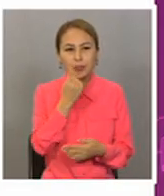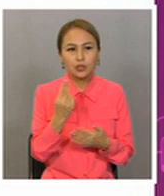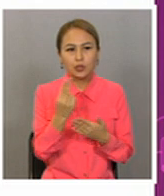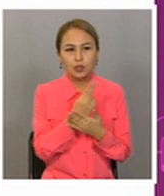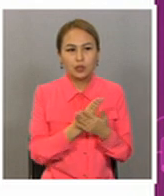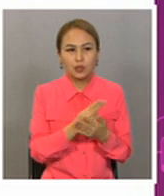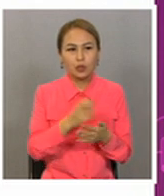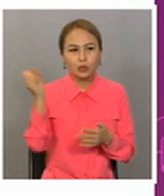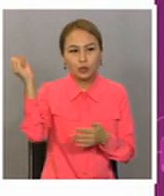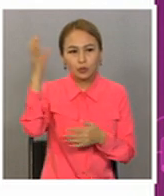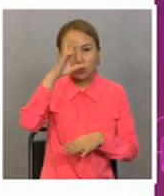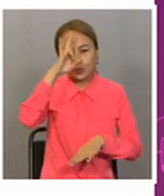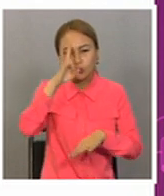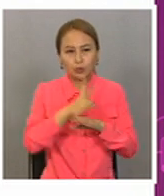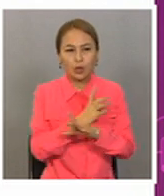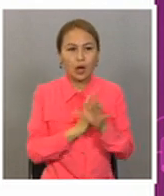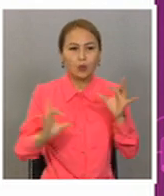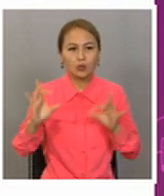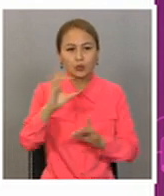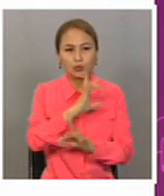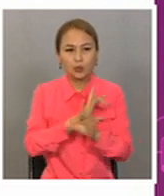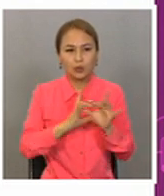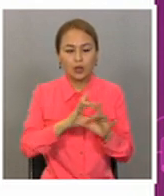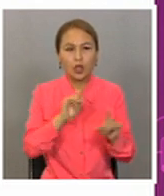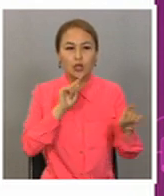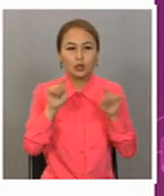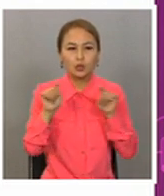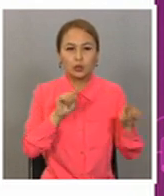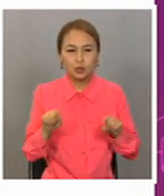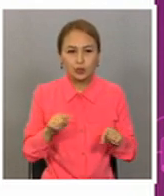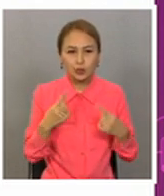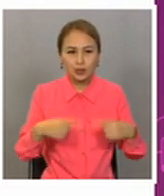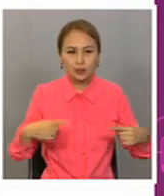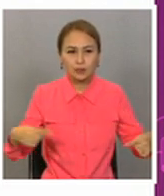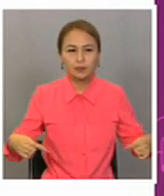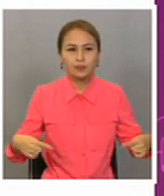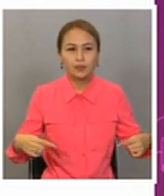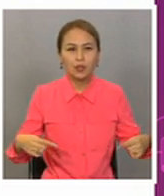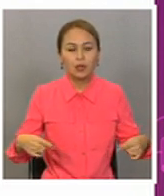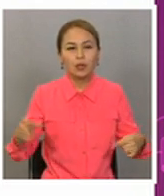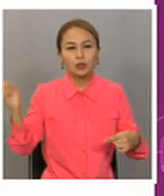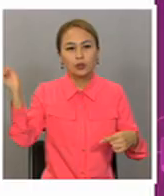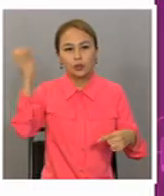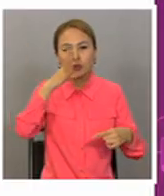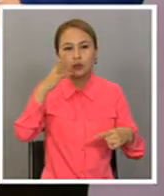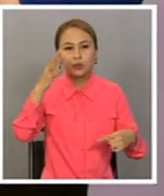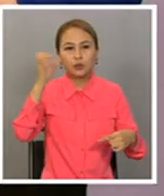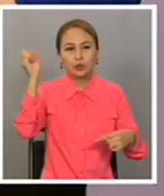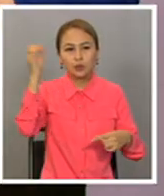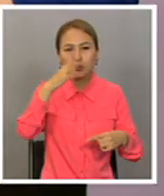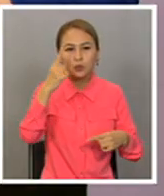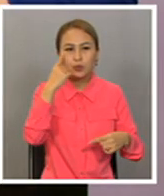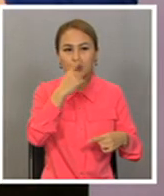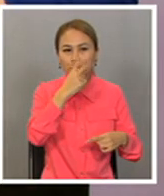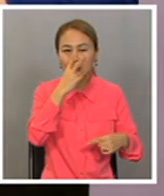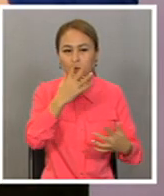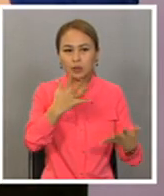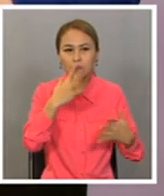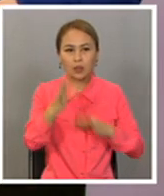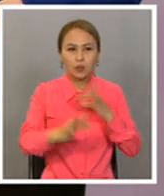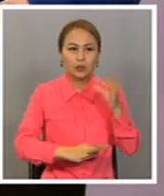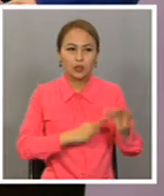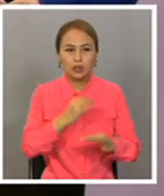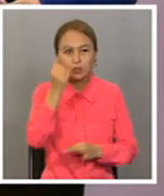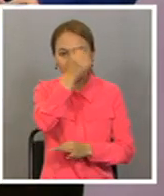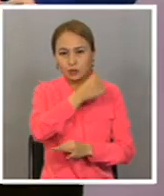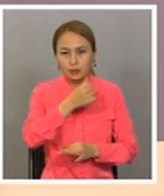күн мен түннің ауысуы. Екіншісі – шоқ жұлдыздар. Үшіншісі – күннің көзге көрінетін